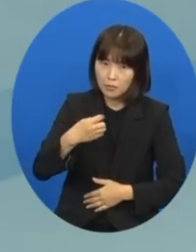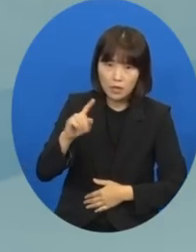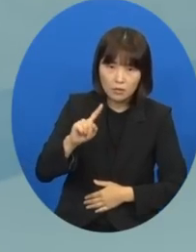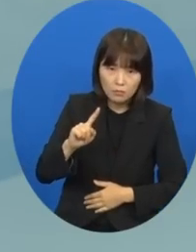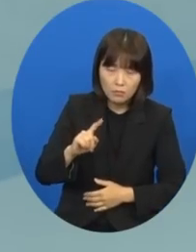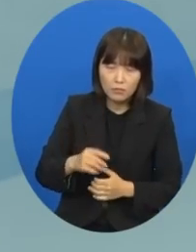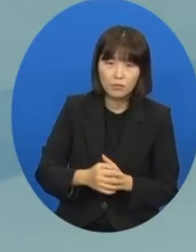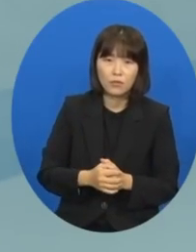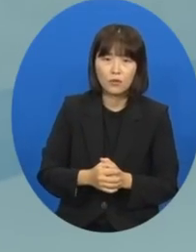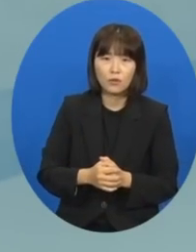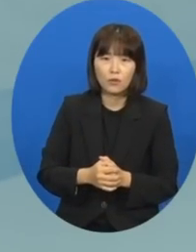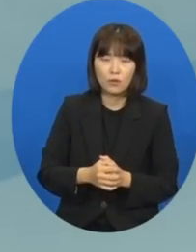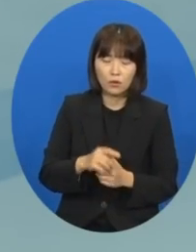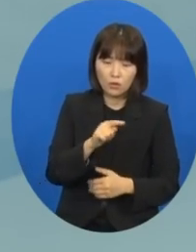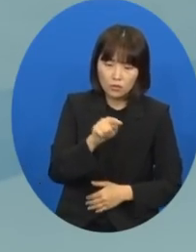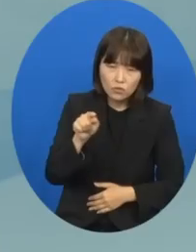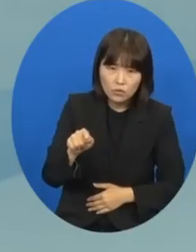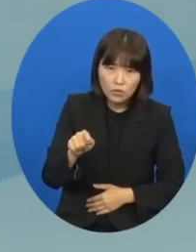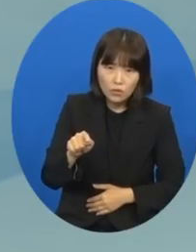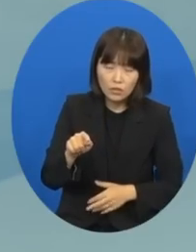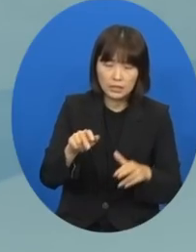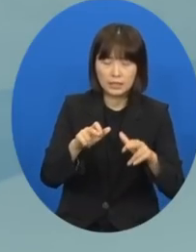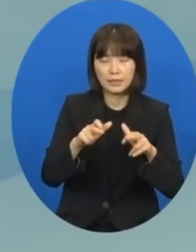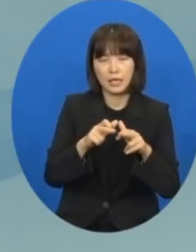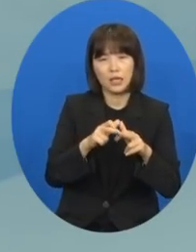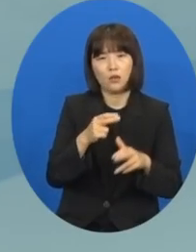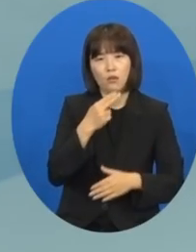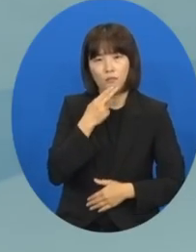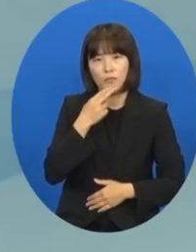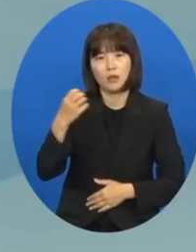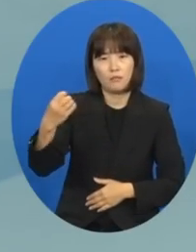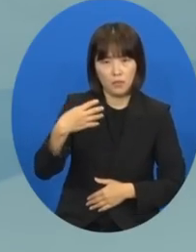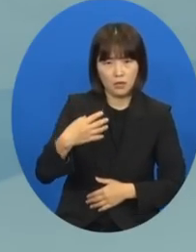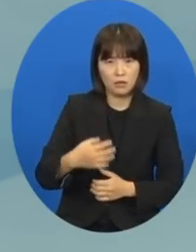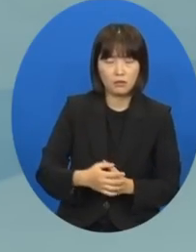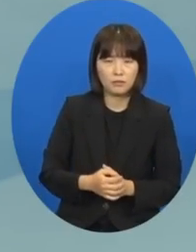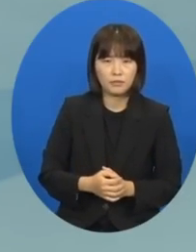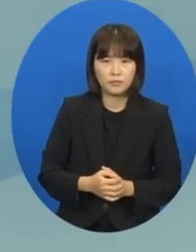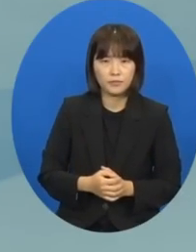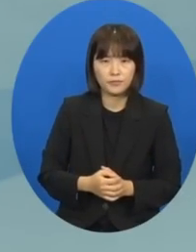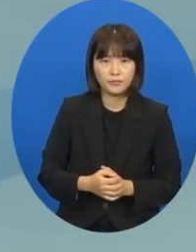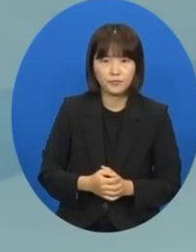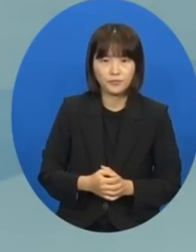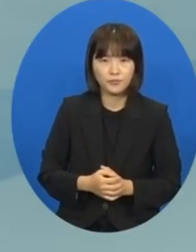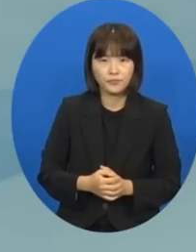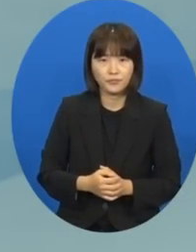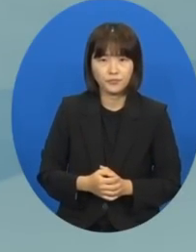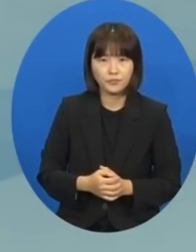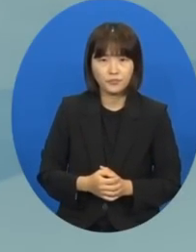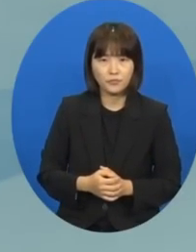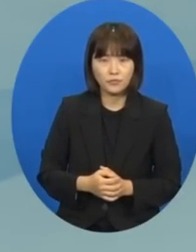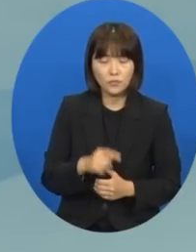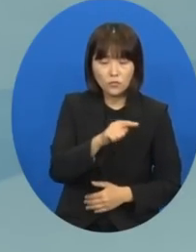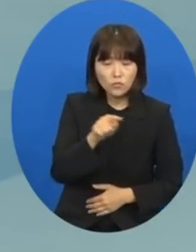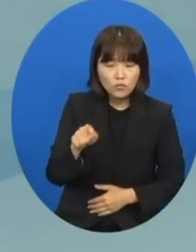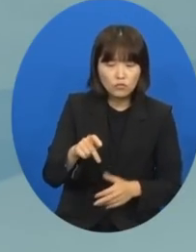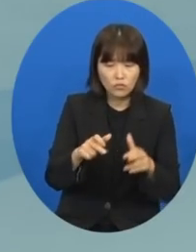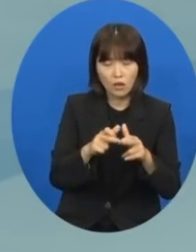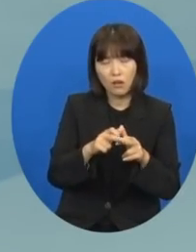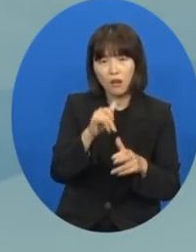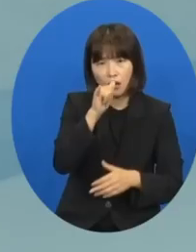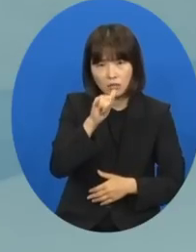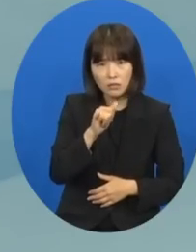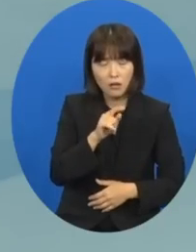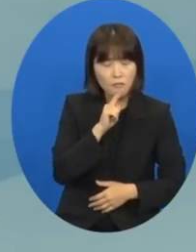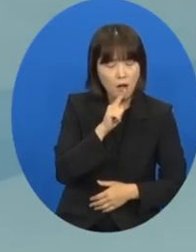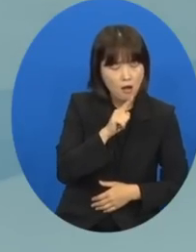비록 하민이가 겉으로 보기에는 언어장애, 2급 판정에 이 구순구개열 장애를 안고 태어나서 말도 잘 못하고